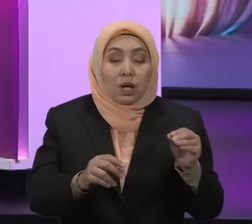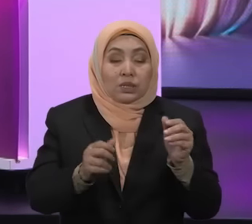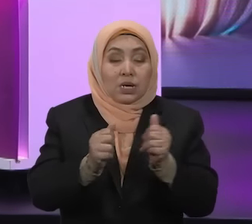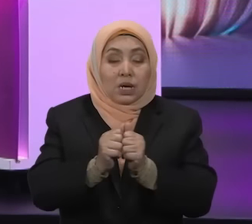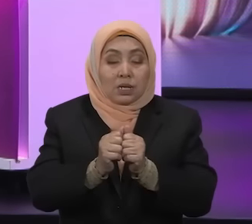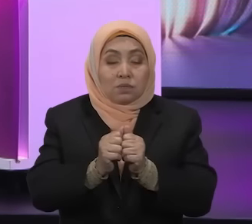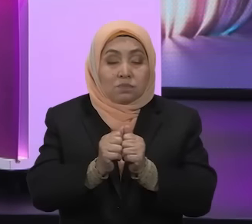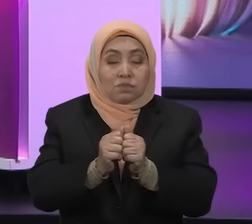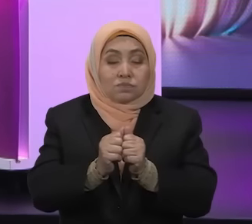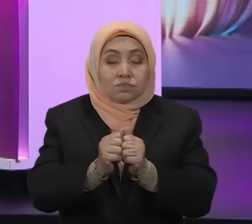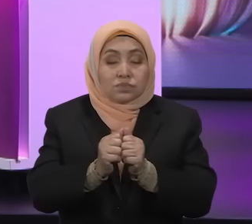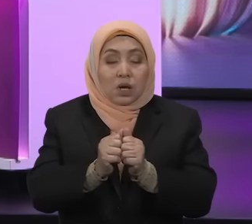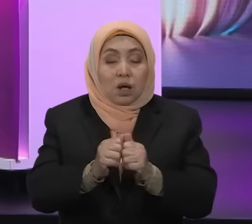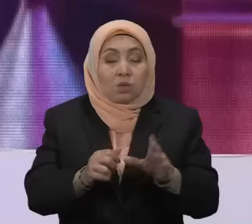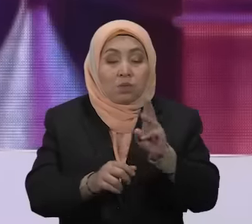dengan apa?